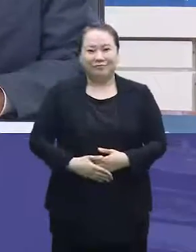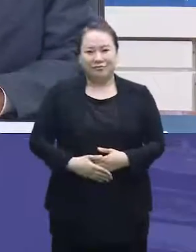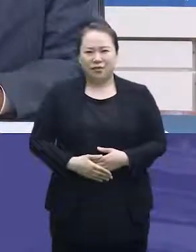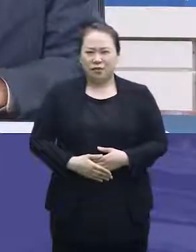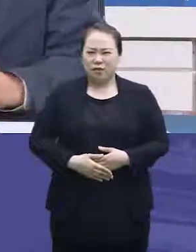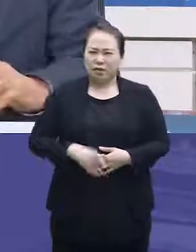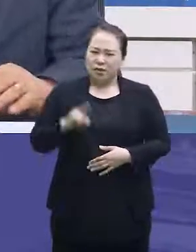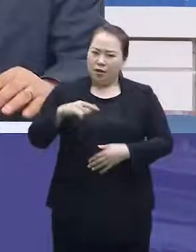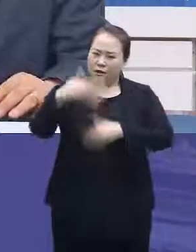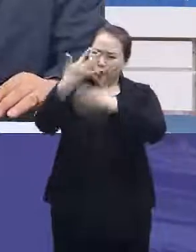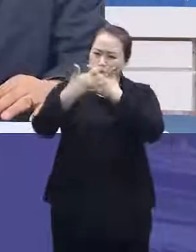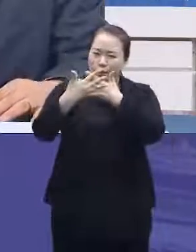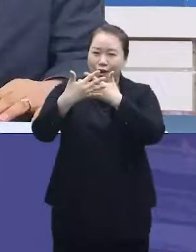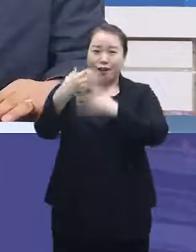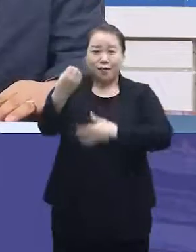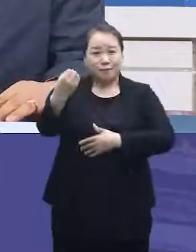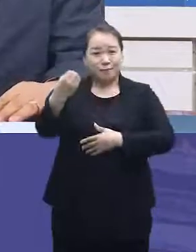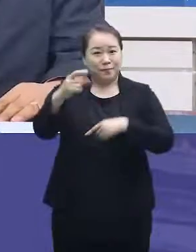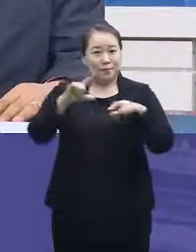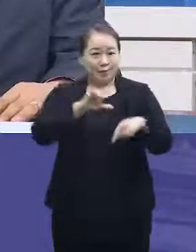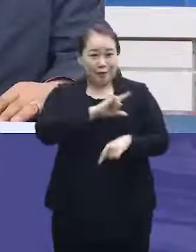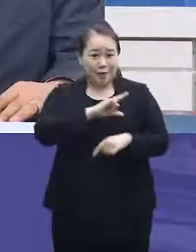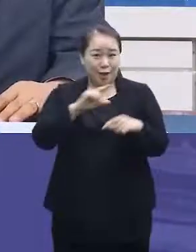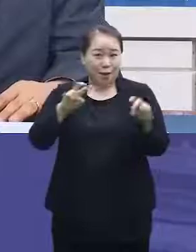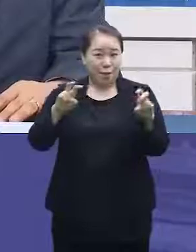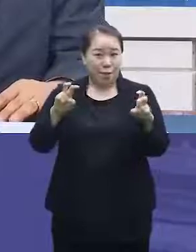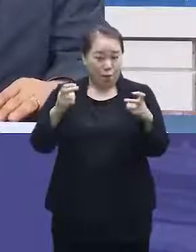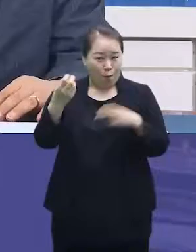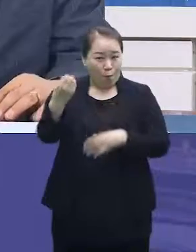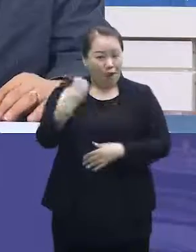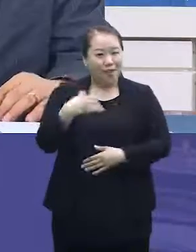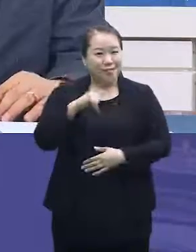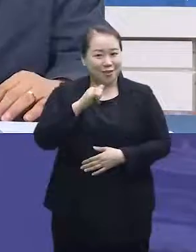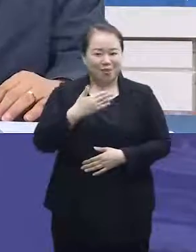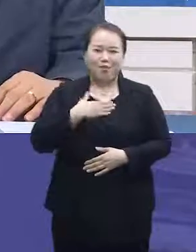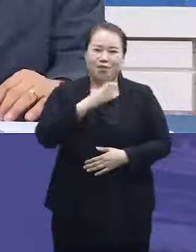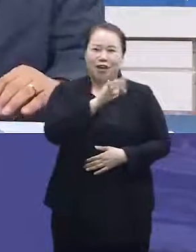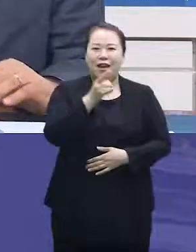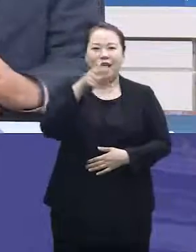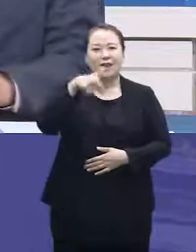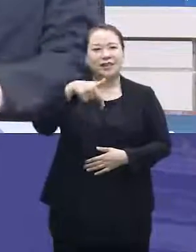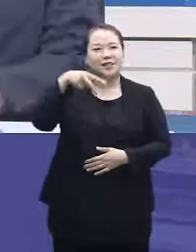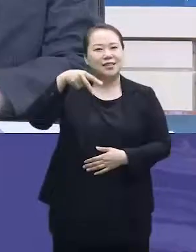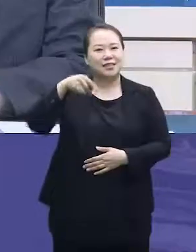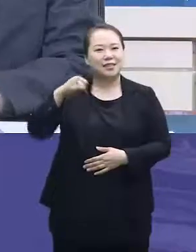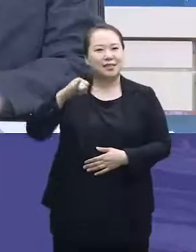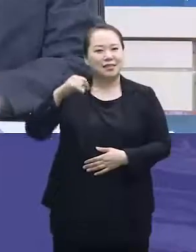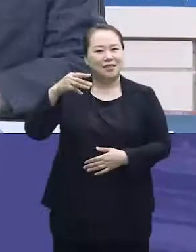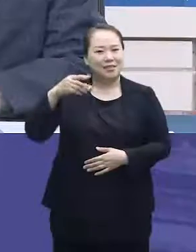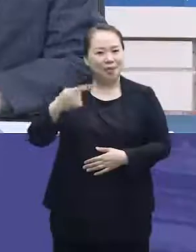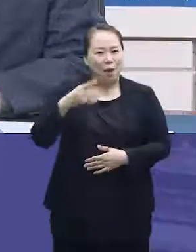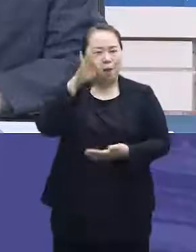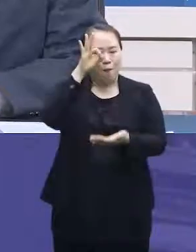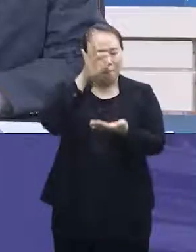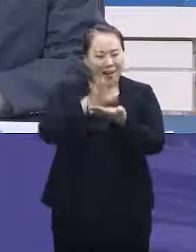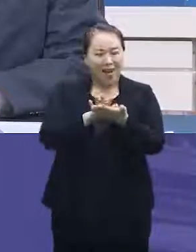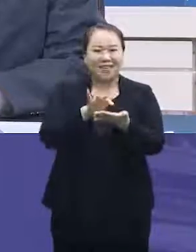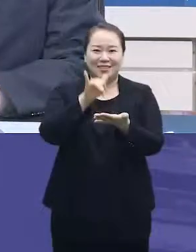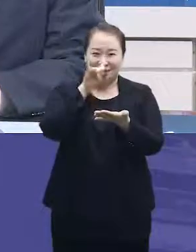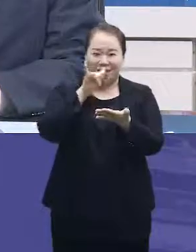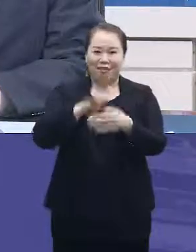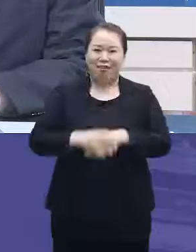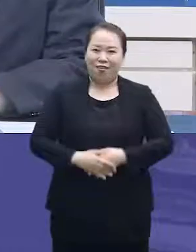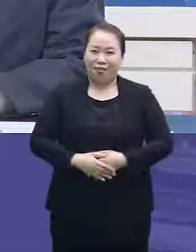맞춤형 영화 힌트를 주셔서 정말 다행이에요. 엑시트라는 영화를 제가 집에서 본 기억이 나는데 정말 안 봤으면 큰일 날